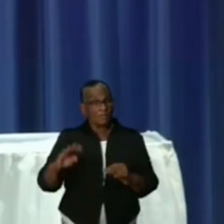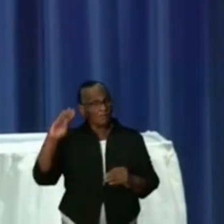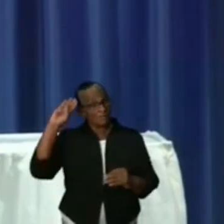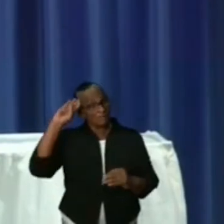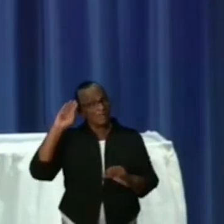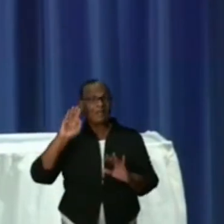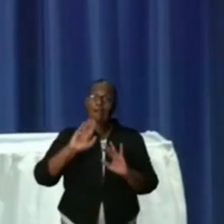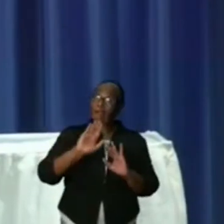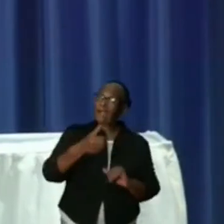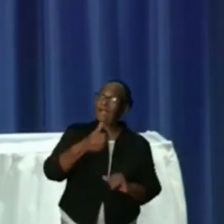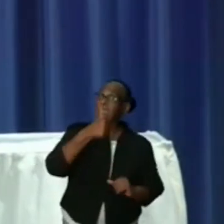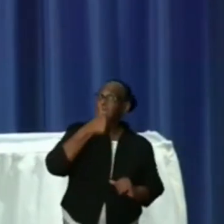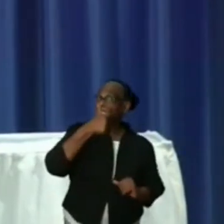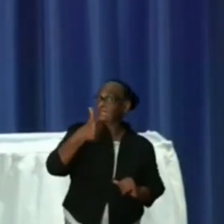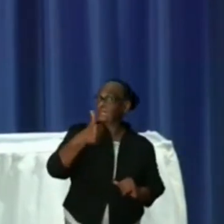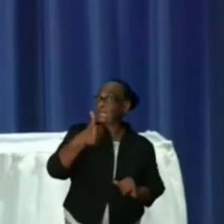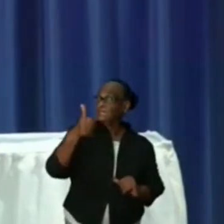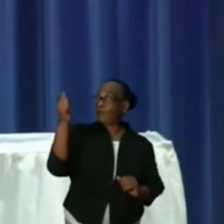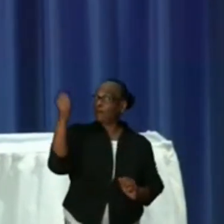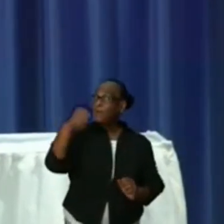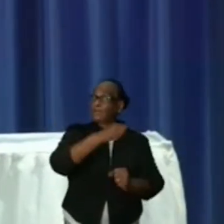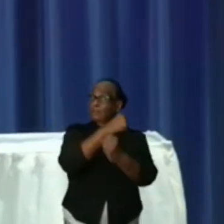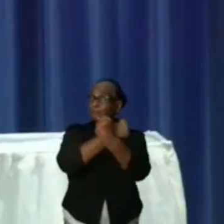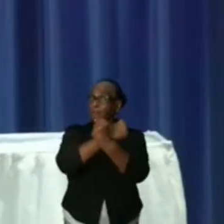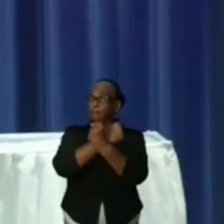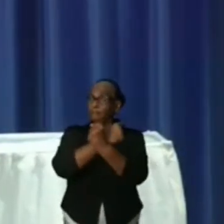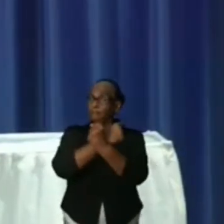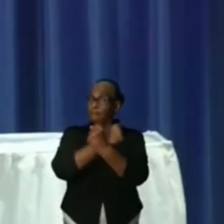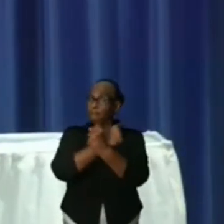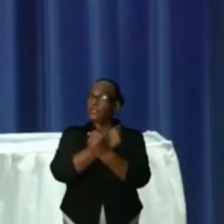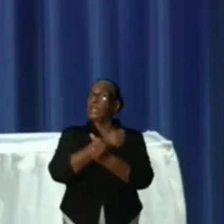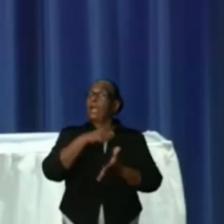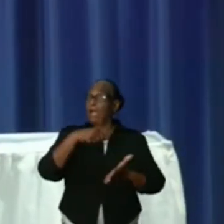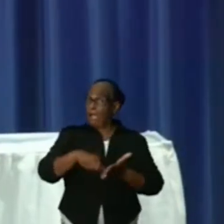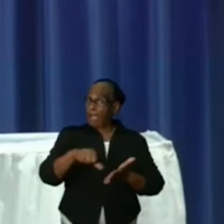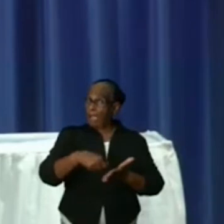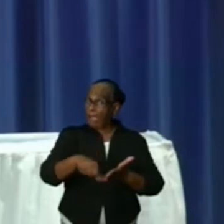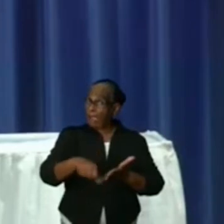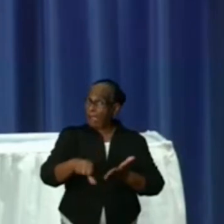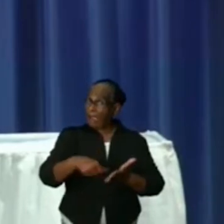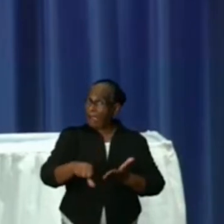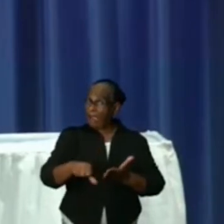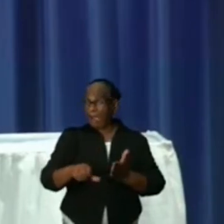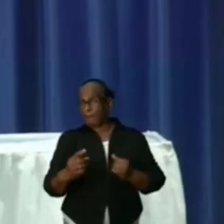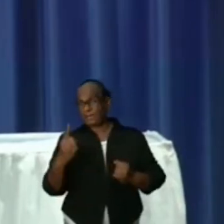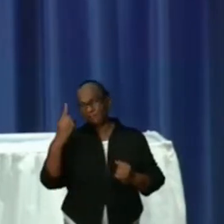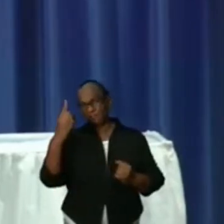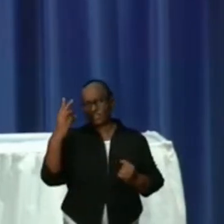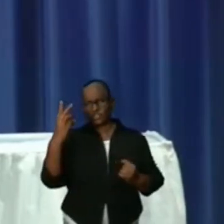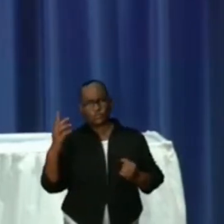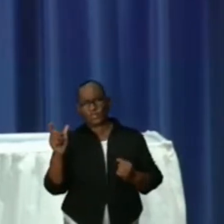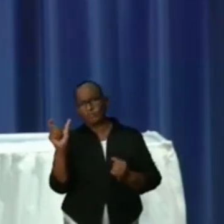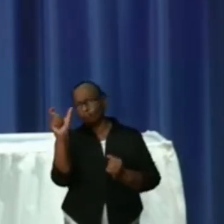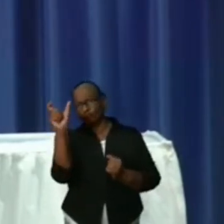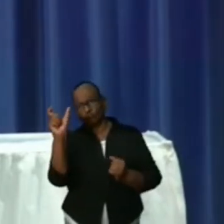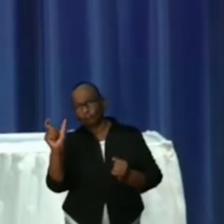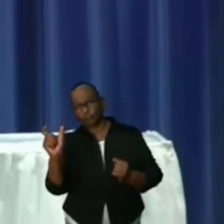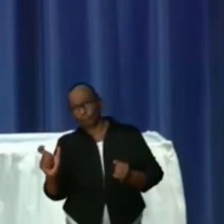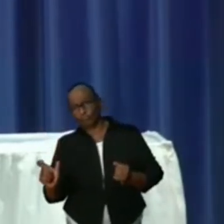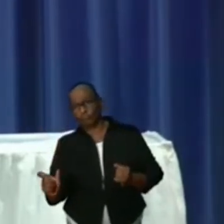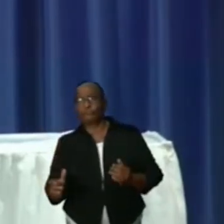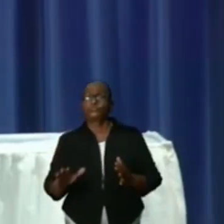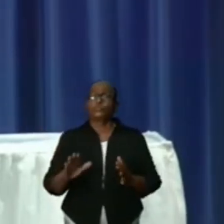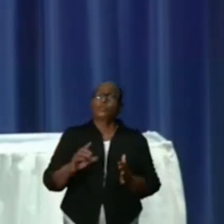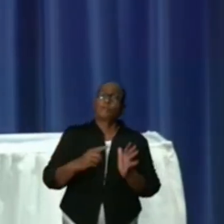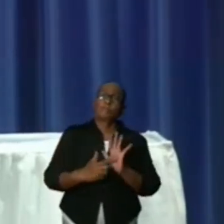maximaal 6 maanden hechtenis kan opleggen en boete van de derde categorie. Dat is een boete